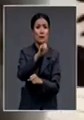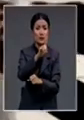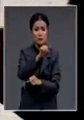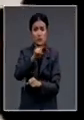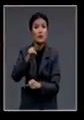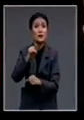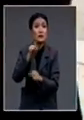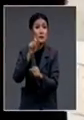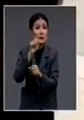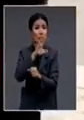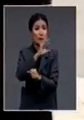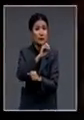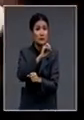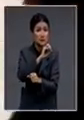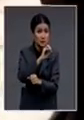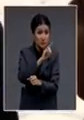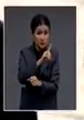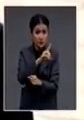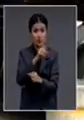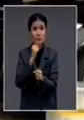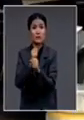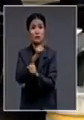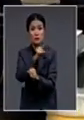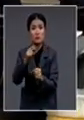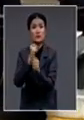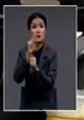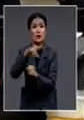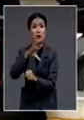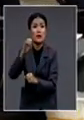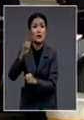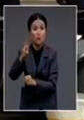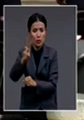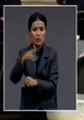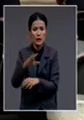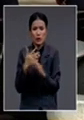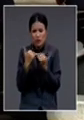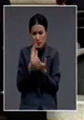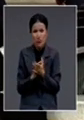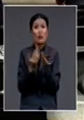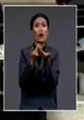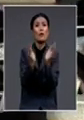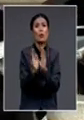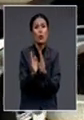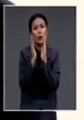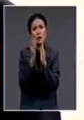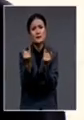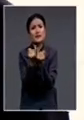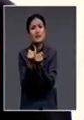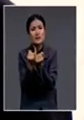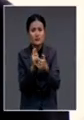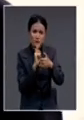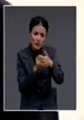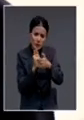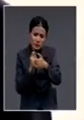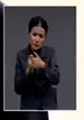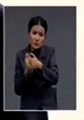ให้การกรณีนี้หลังจากที่หน่วยงานที่เกี่ยวข้องนั้นสอบสวนคนในครอบครัวแล้วก็คนรู้จักใกล้ชิดของเขาเนี่ยตลอดหลายเดือนที่ผ่